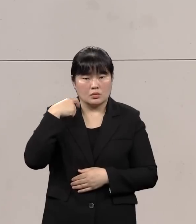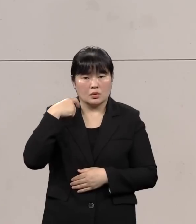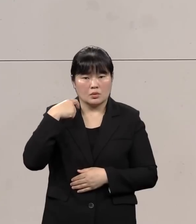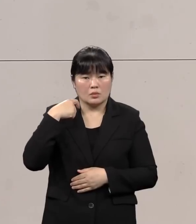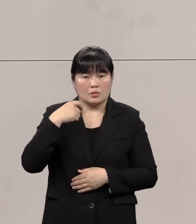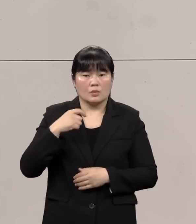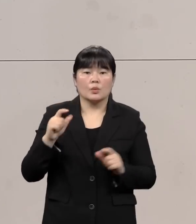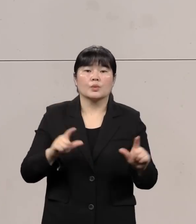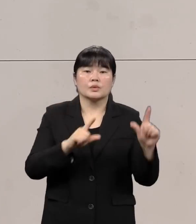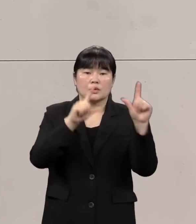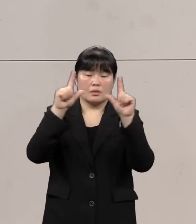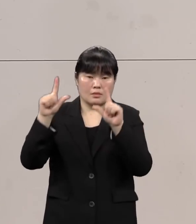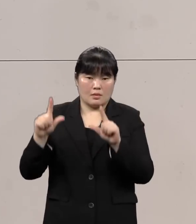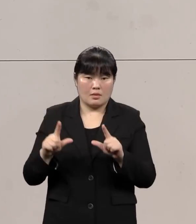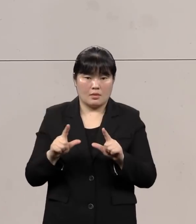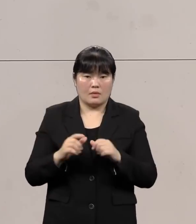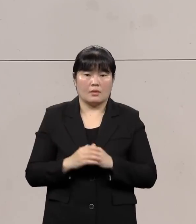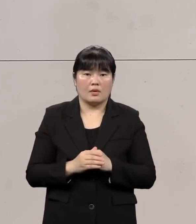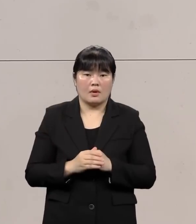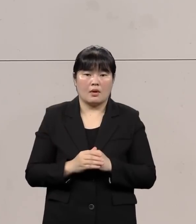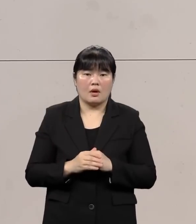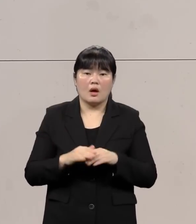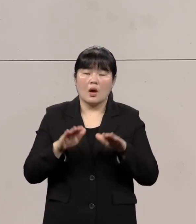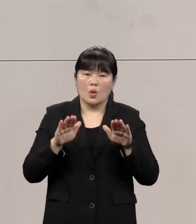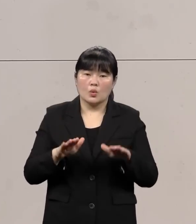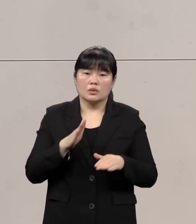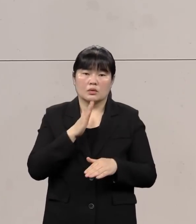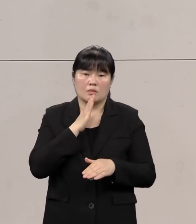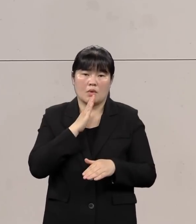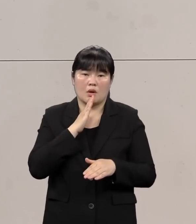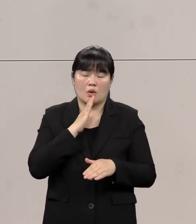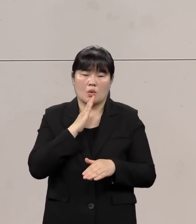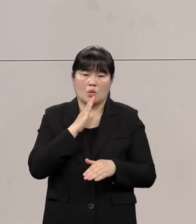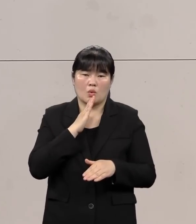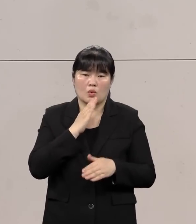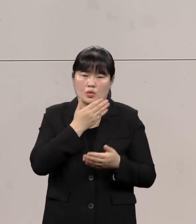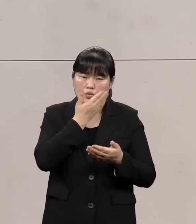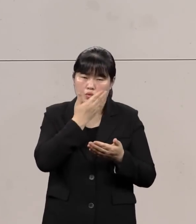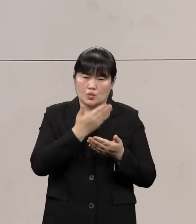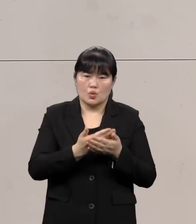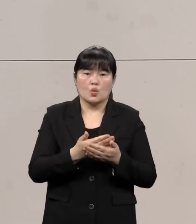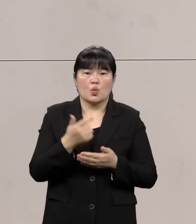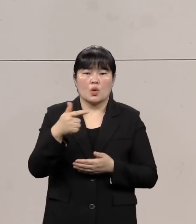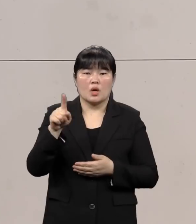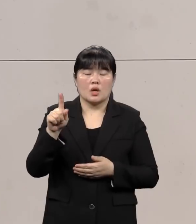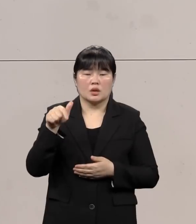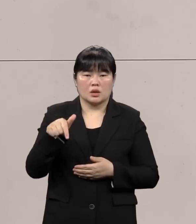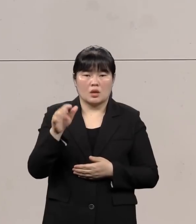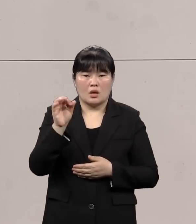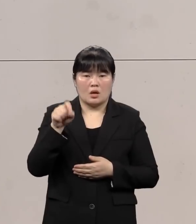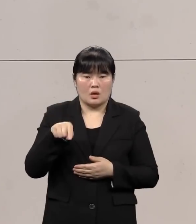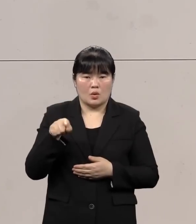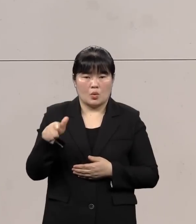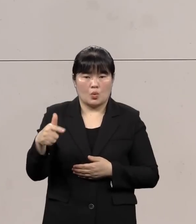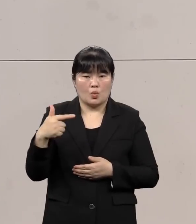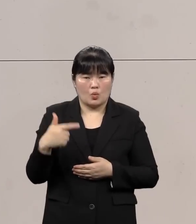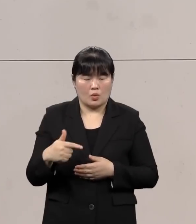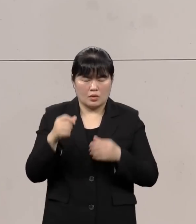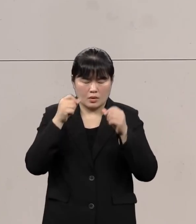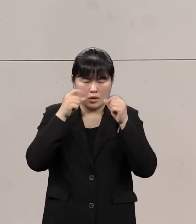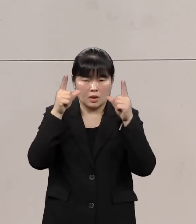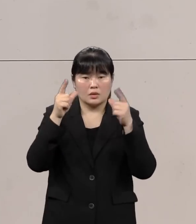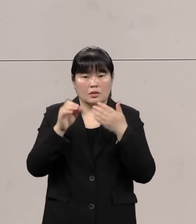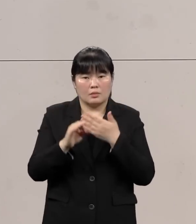여기며 살아가는 그래서 나에게 주어진 오늘이 천국이라는 것을 낙원이라는 것을